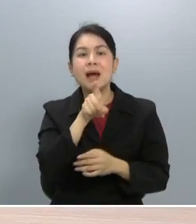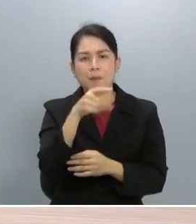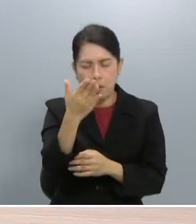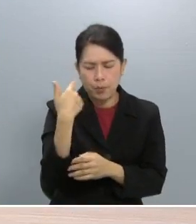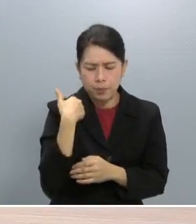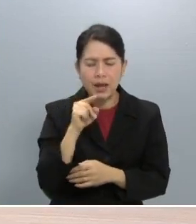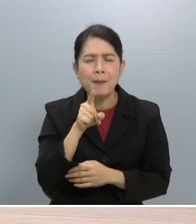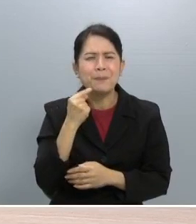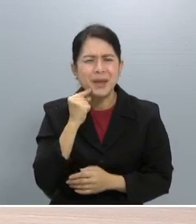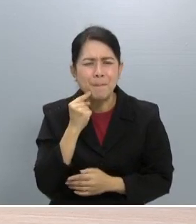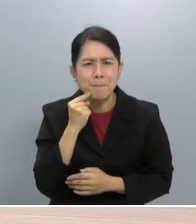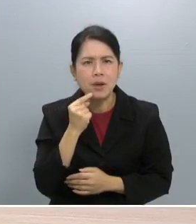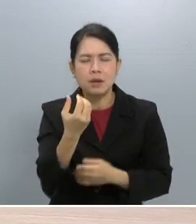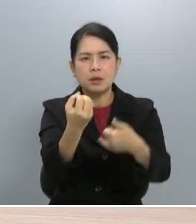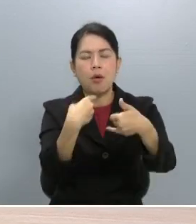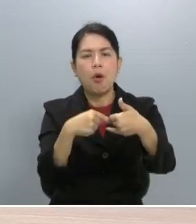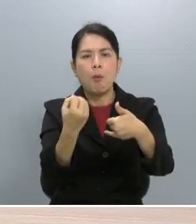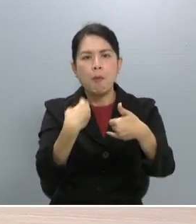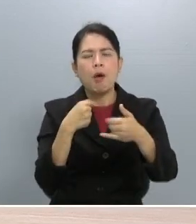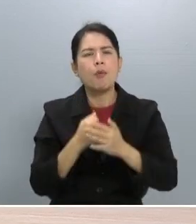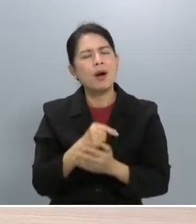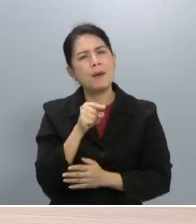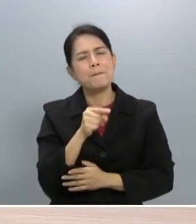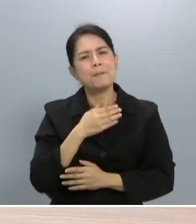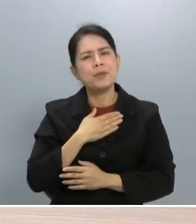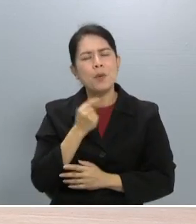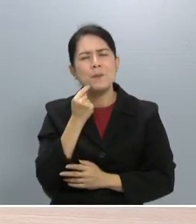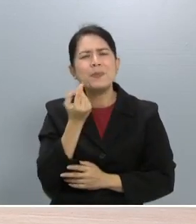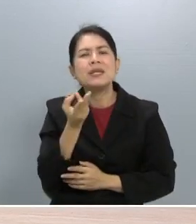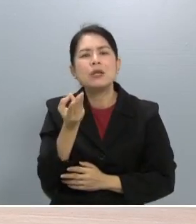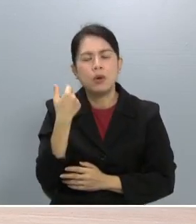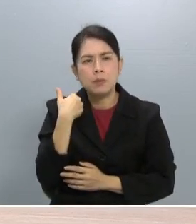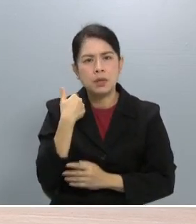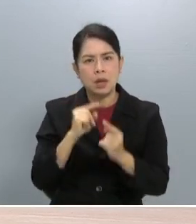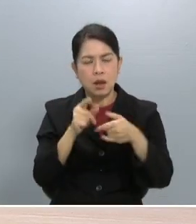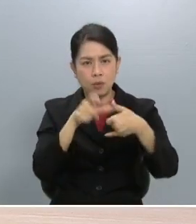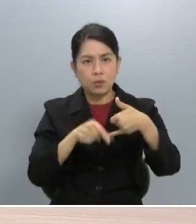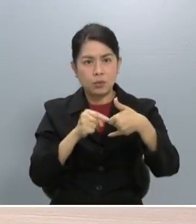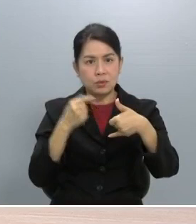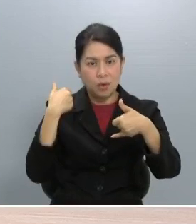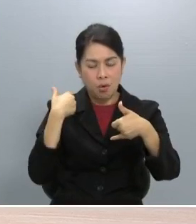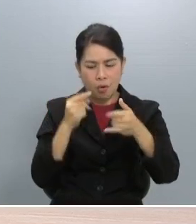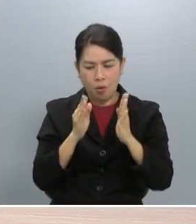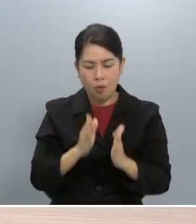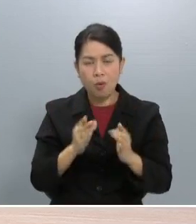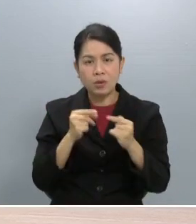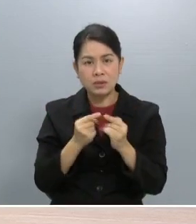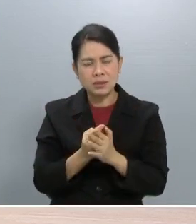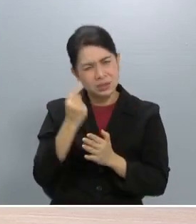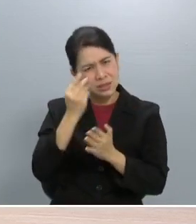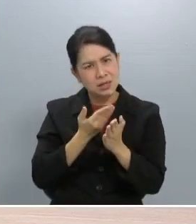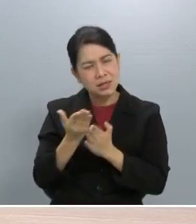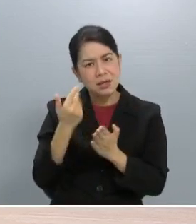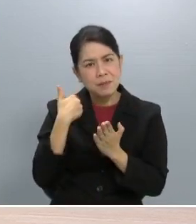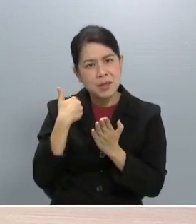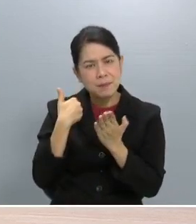ค้าหยิบปลาหมึกขึ้นมาเลียต่อหน้าเลยค่ะแล้วก็วางปลาหมึกที่เลียแล้วลงกลับไปในกล่อง